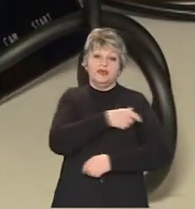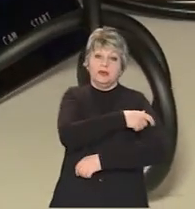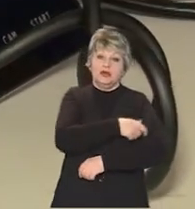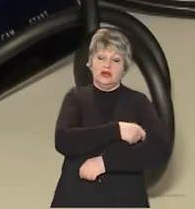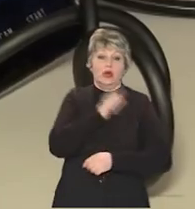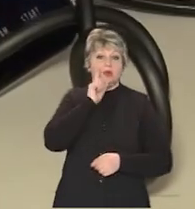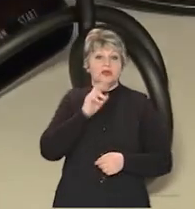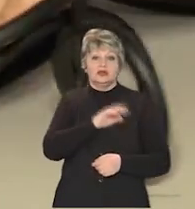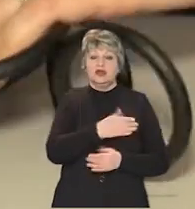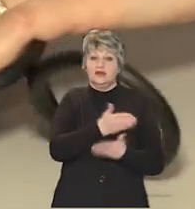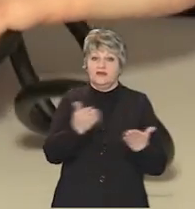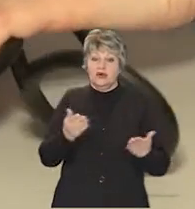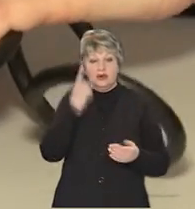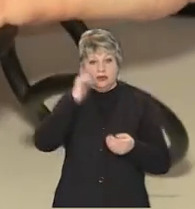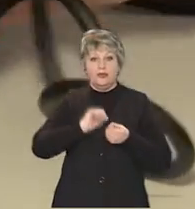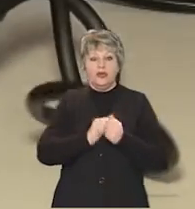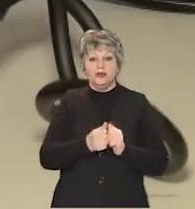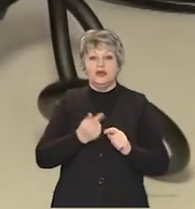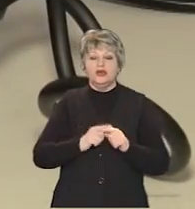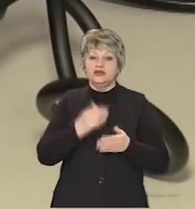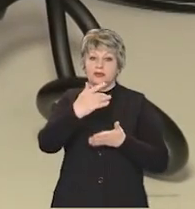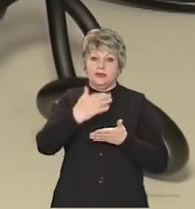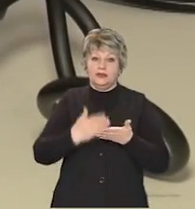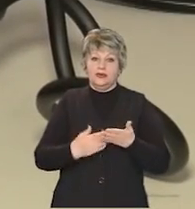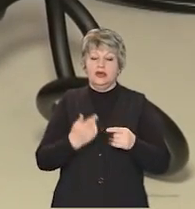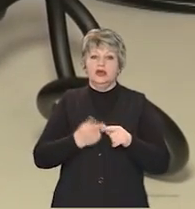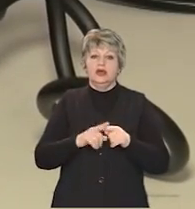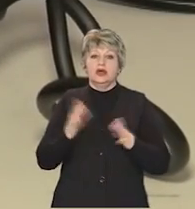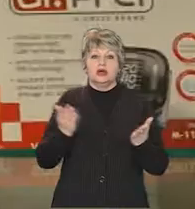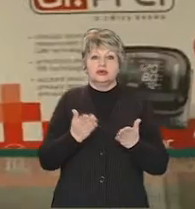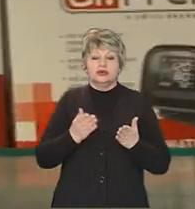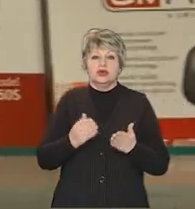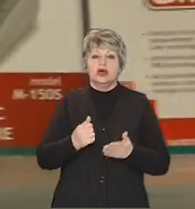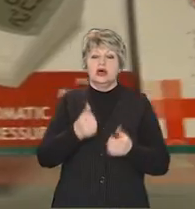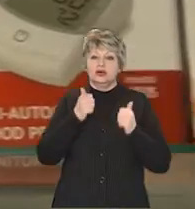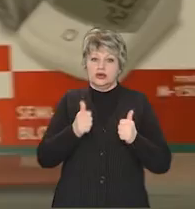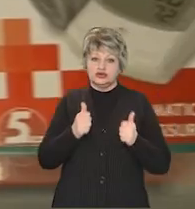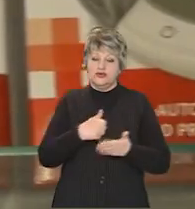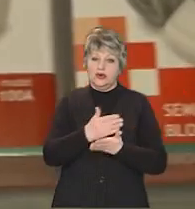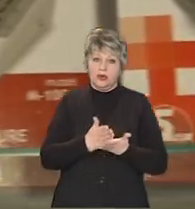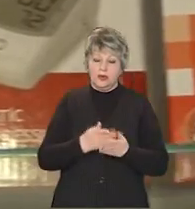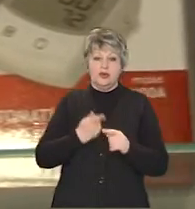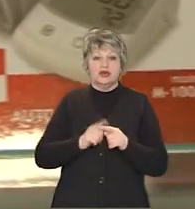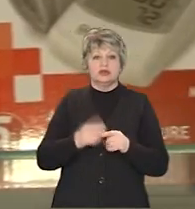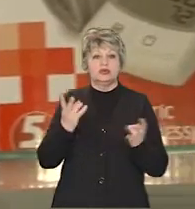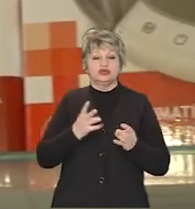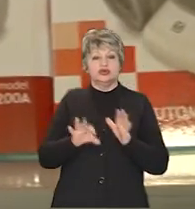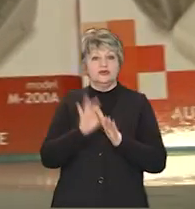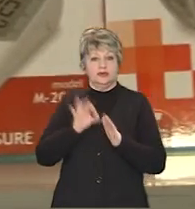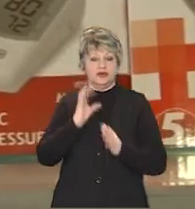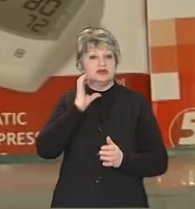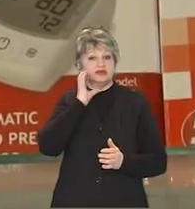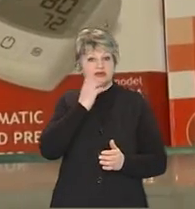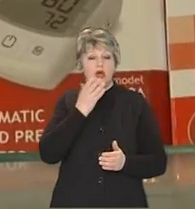для вас. Пам'ятайте, що цей пристрій відноситься до переліку непродовольчих товарів належної якості, тому вибирати його